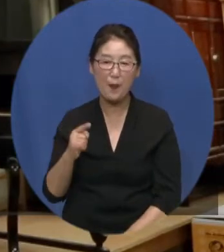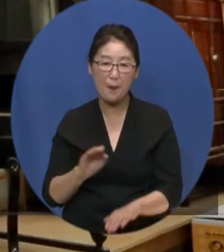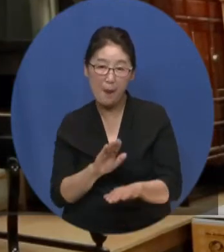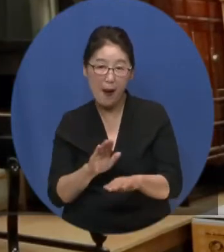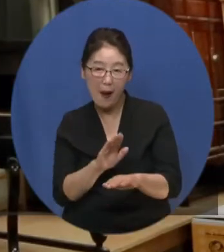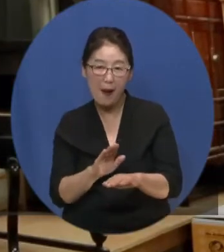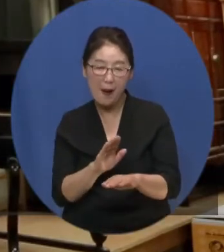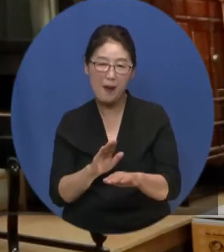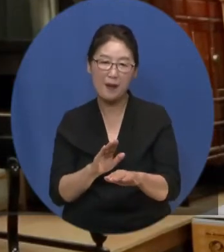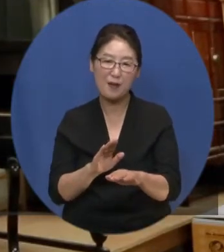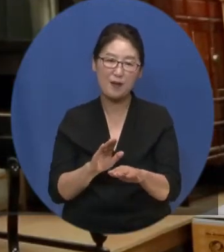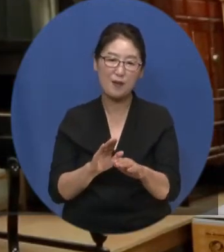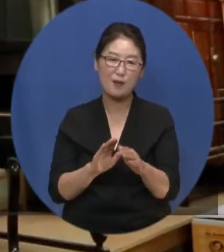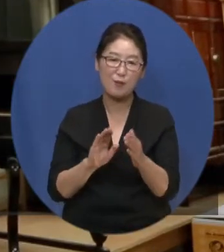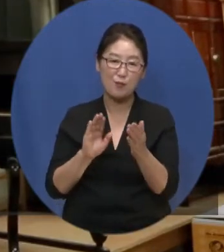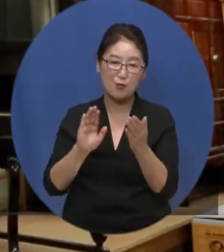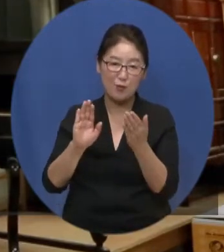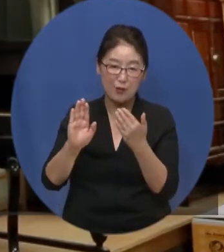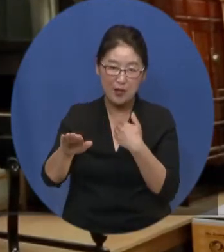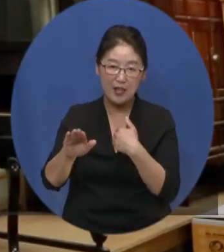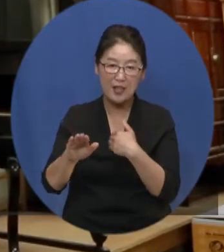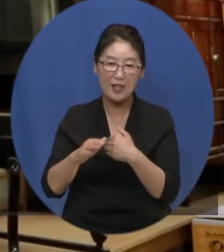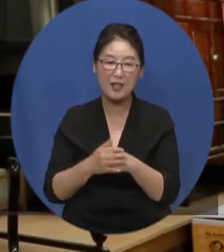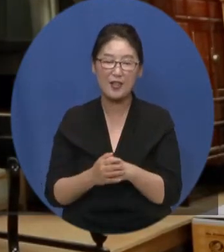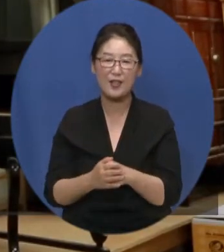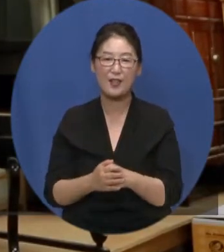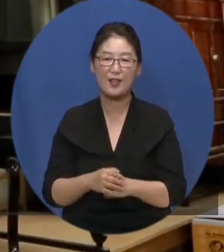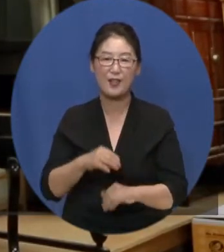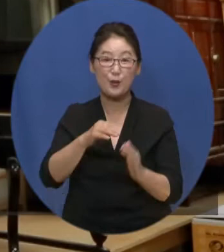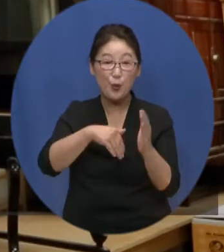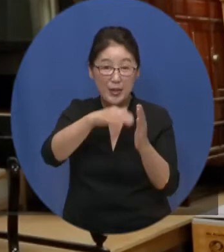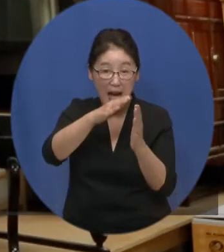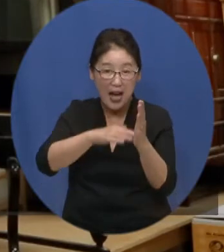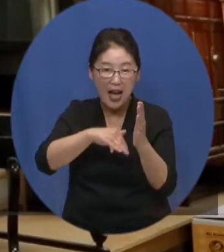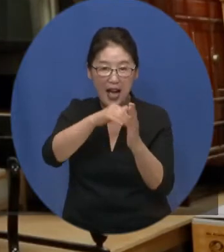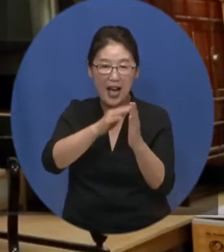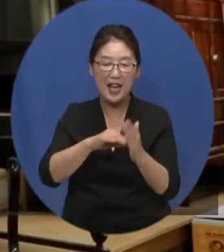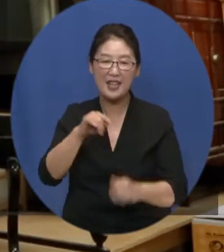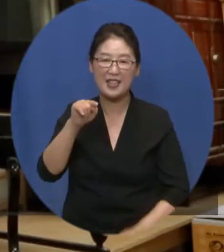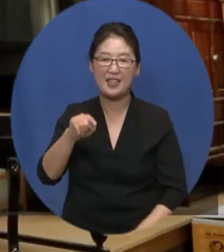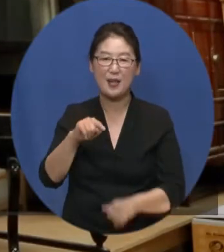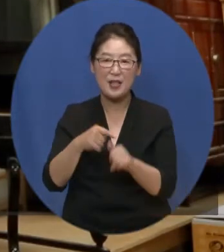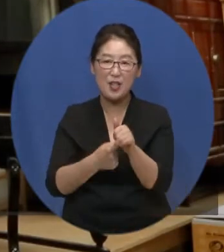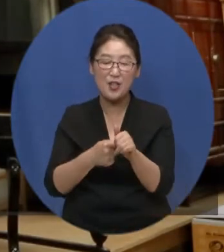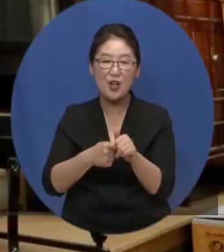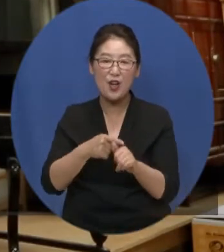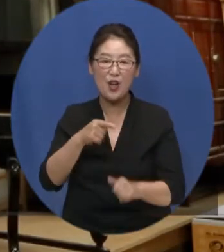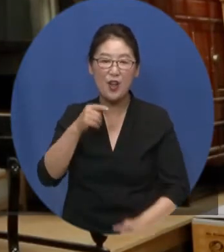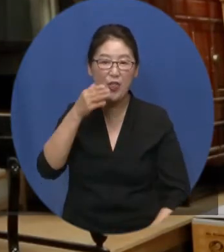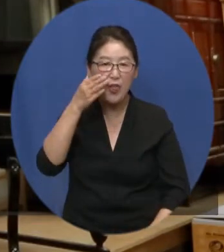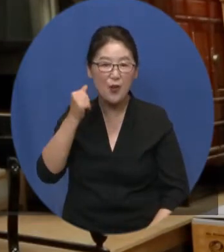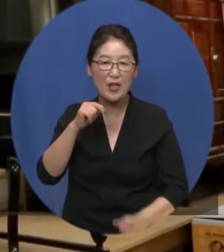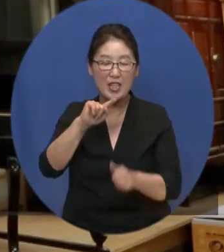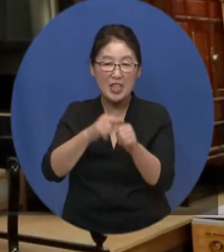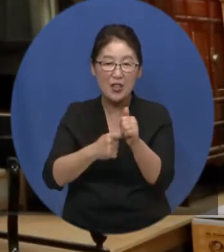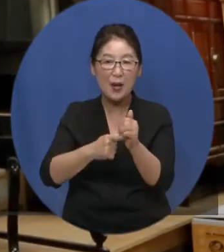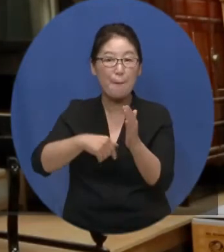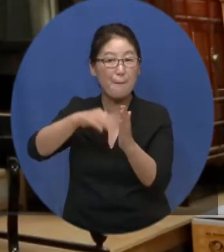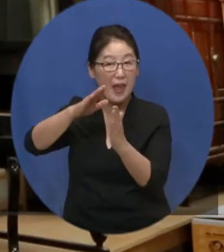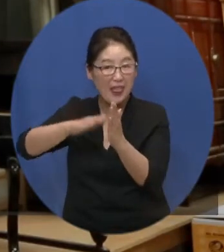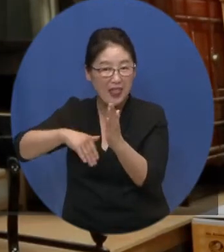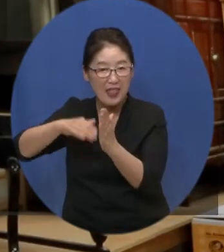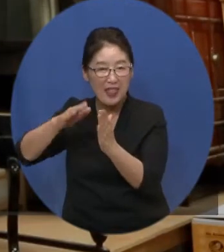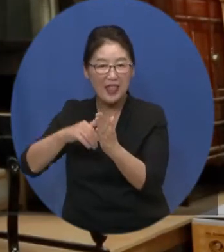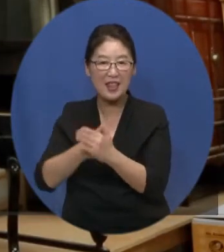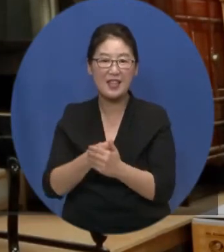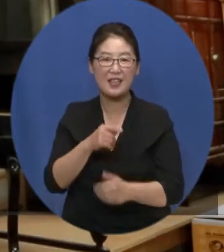물로 사퍼 작업이 끝나면 도장작업 인 문 어제 천연 오일이 나 아니면 뭐 전혀 페인터 나 아니면 뭐